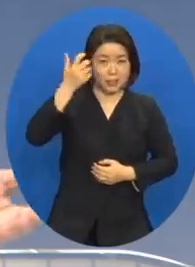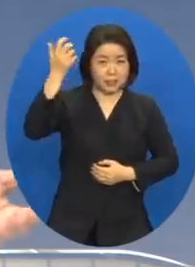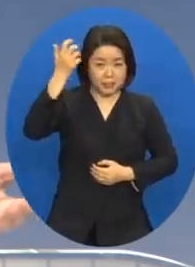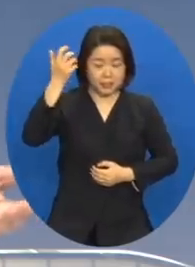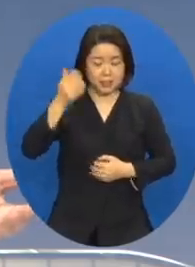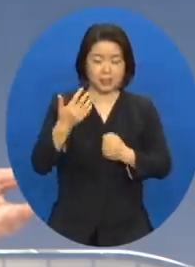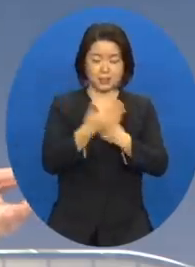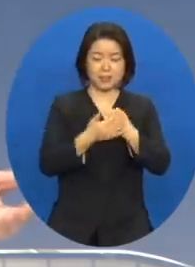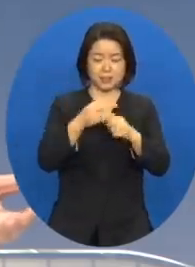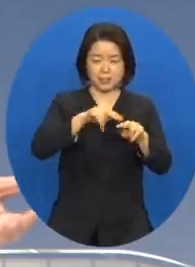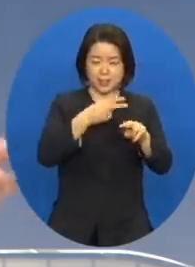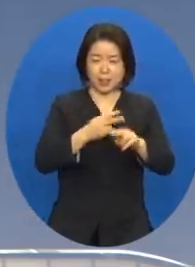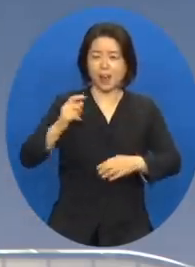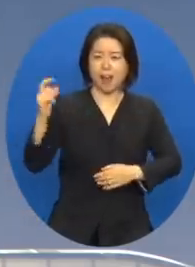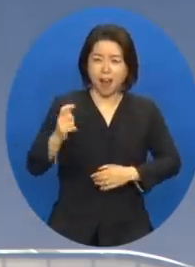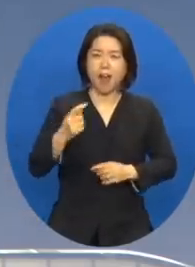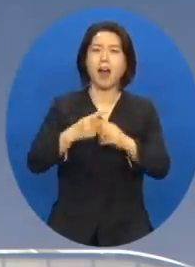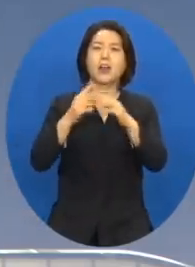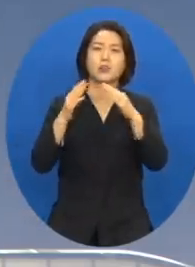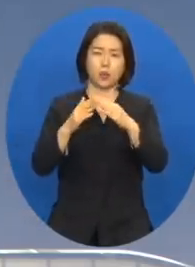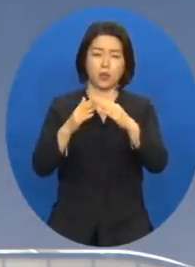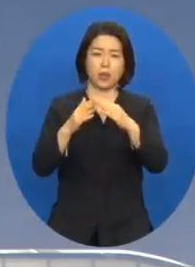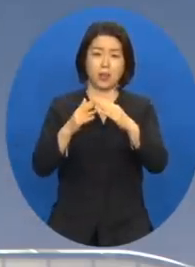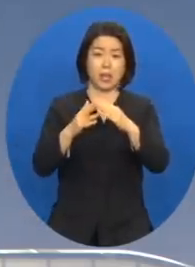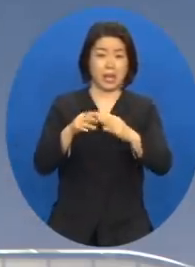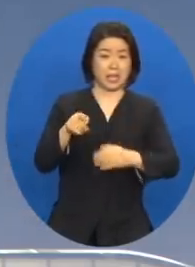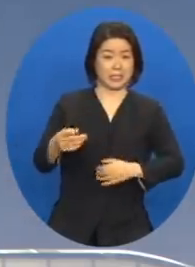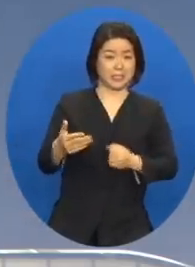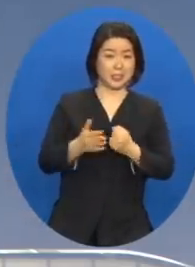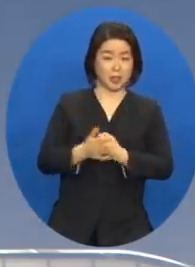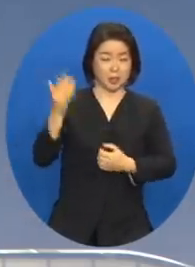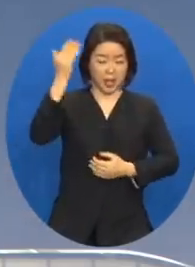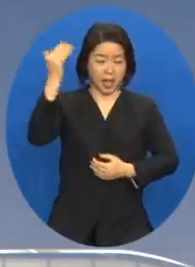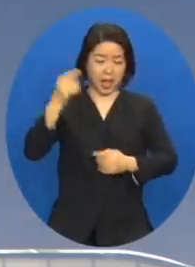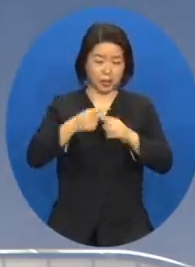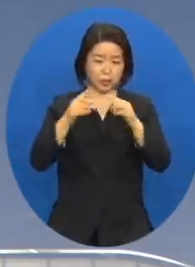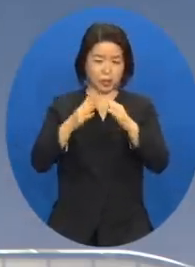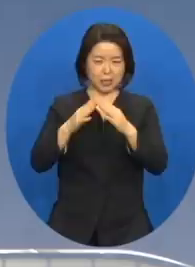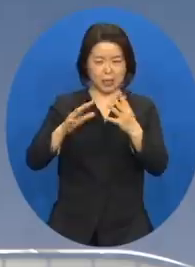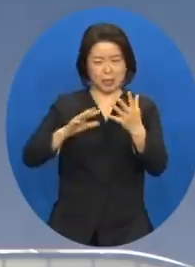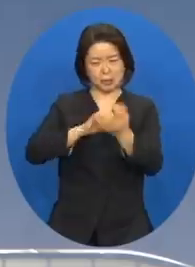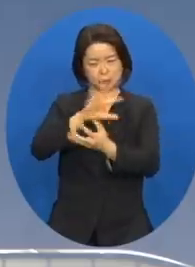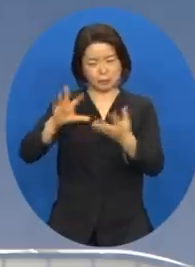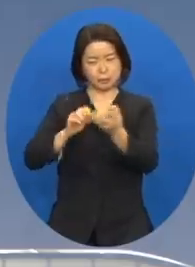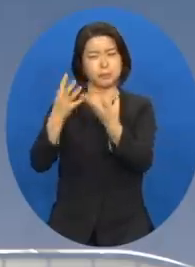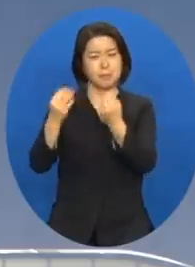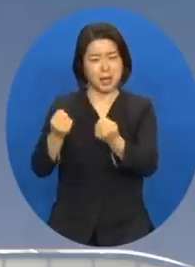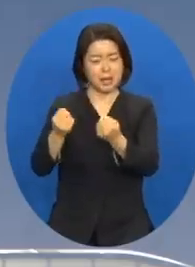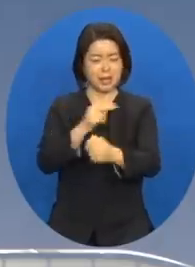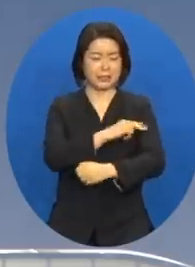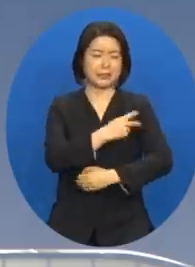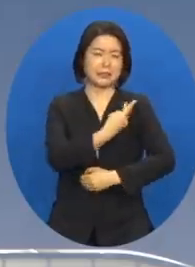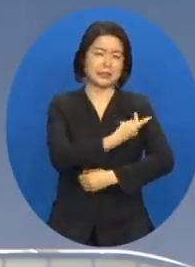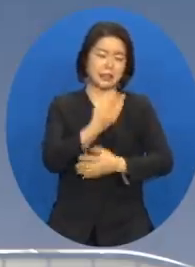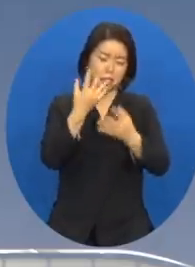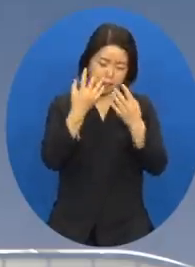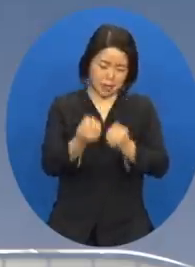대단히 강한 교회고 또 그것 때문에 한국 교회가 많이 어지러워졌고 이단도 많이